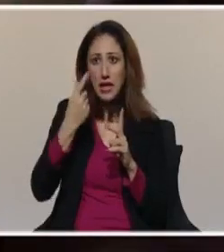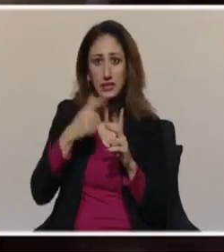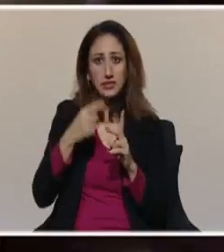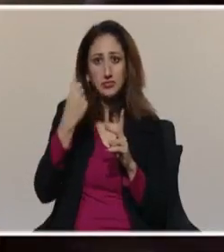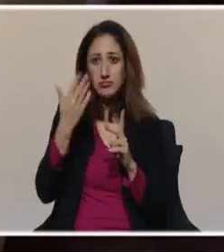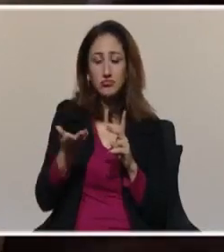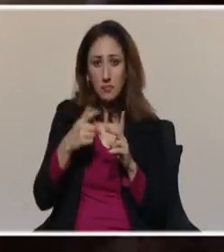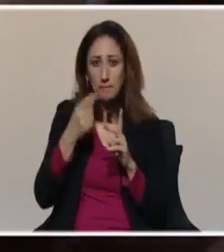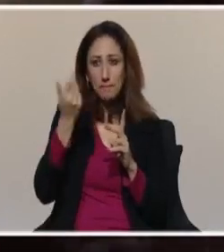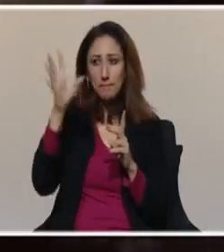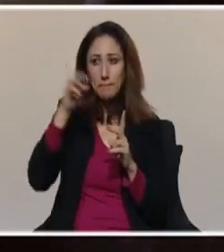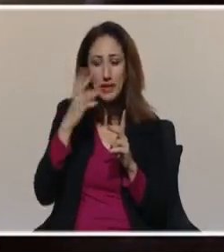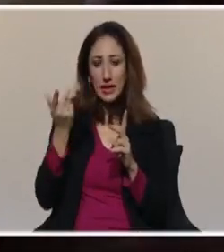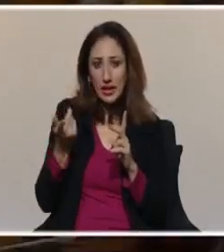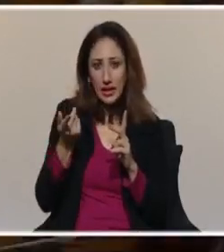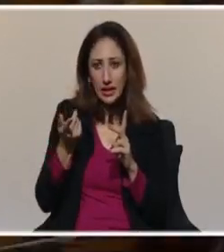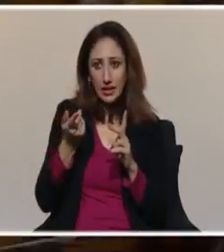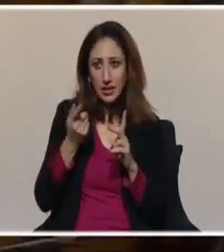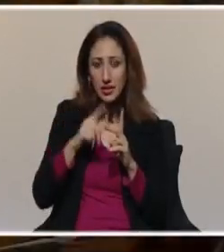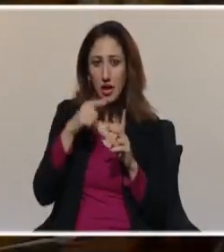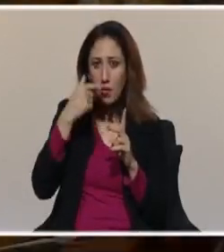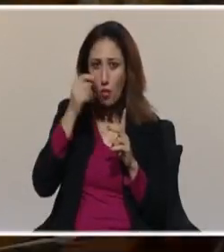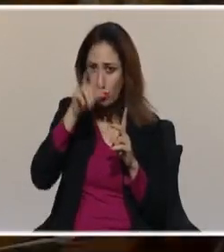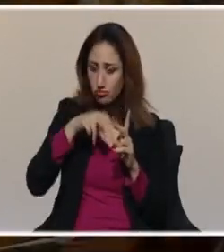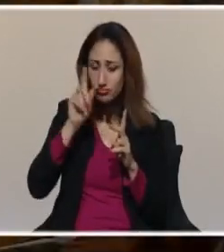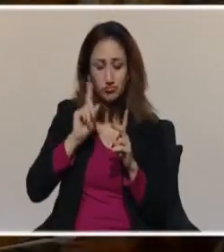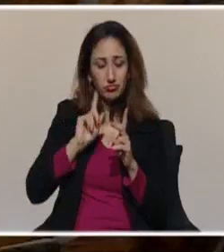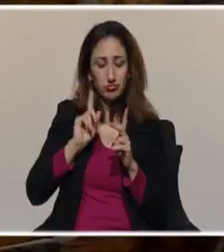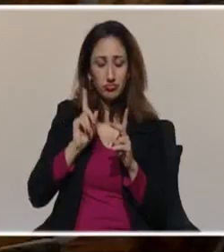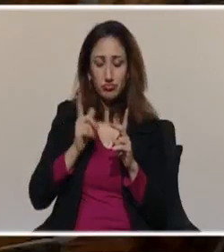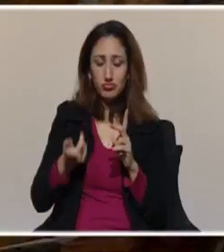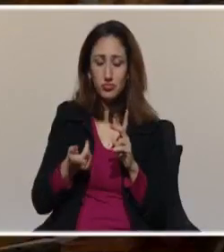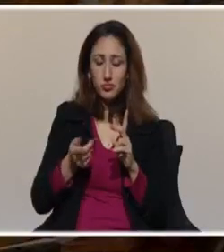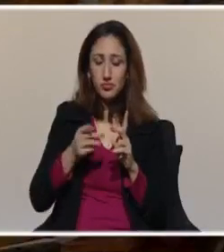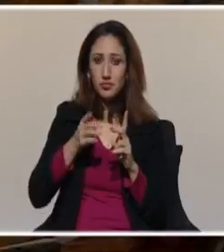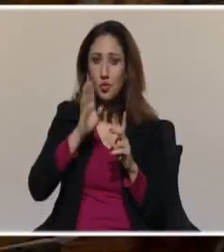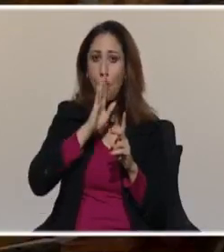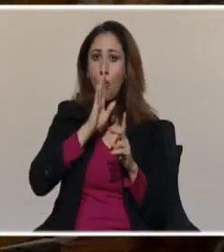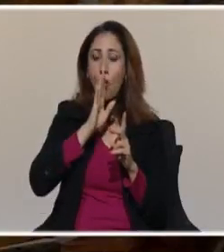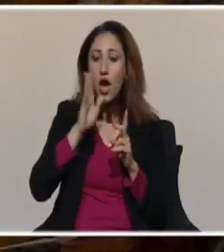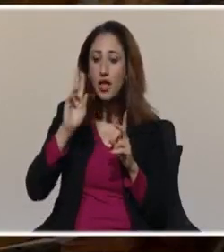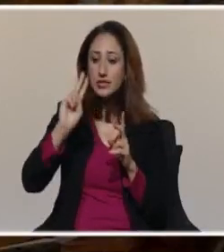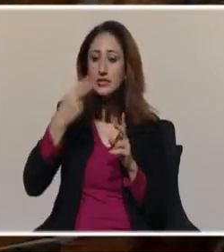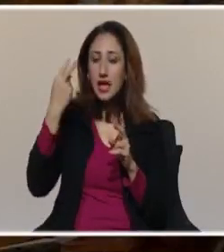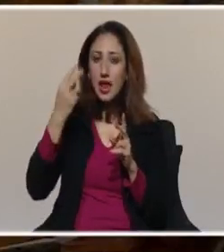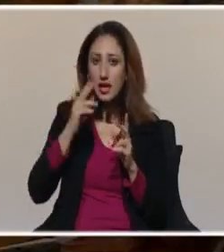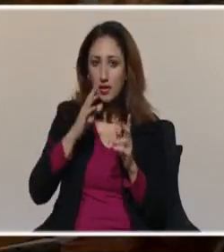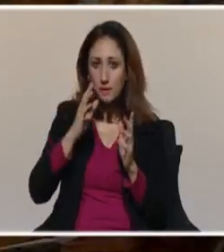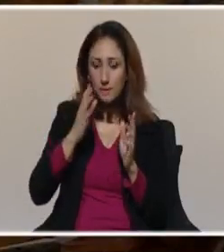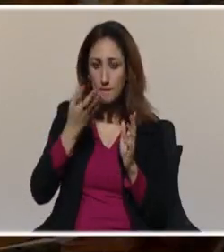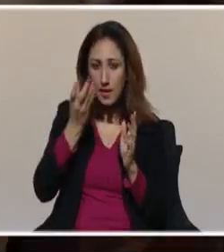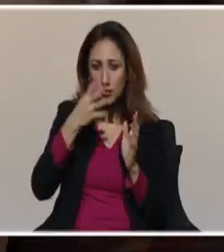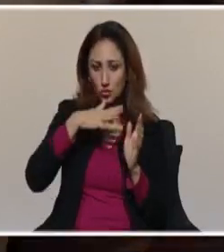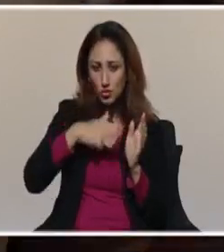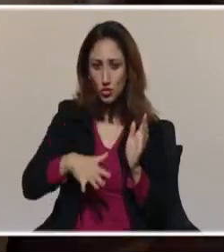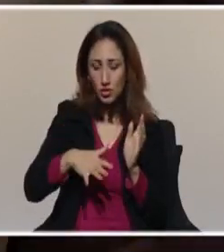رزقها، سناء هتجيب الفلوس منين اللي هتصرفها على هاني؟ هي قالت إن أصل قسيمة الزواج سرقها هاني أثناء إقامته معاها في بيت